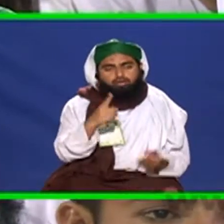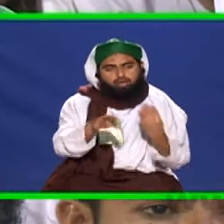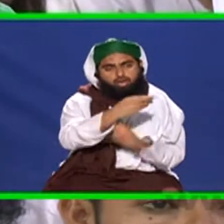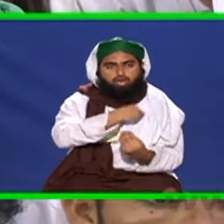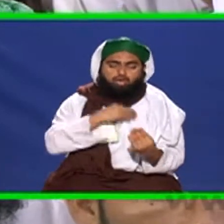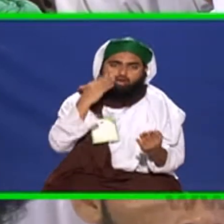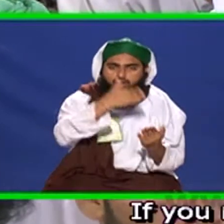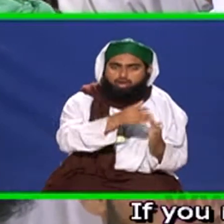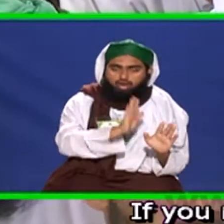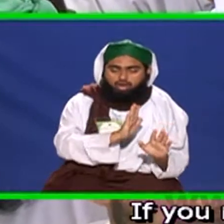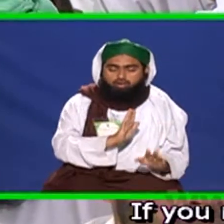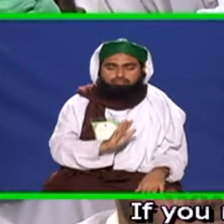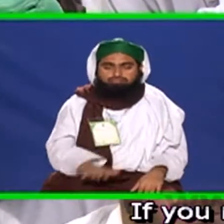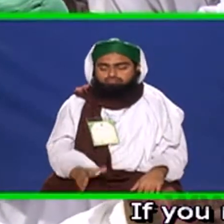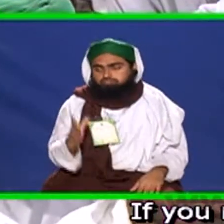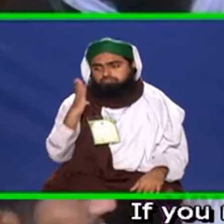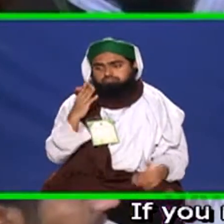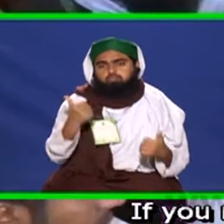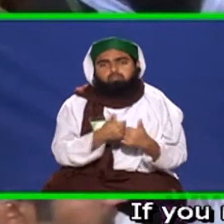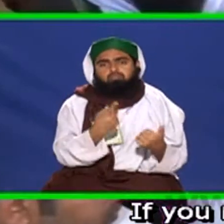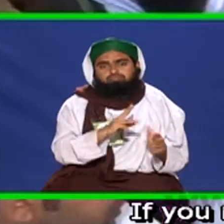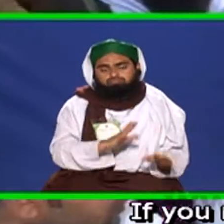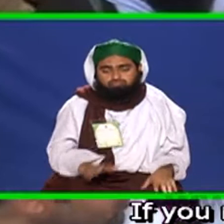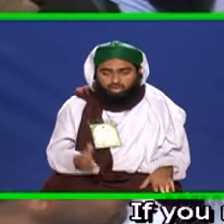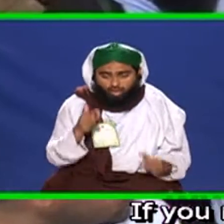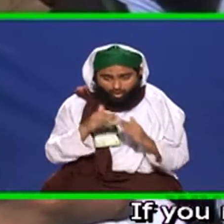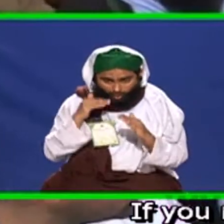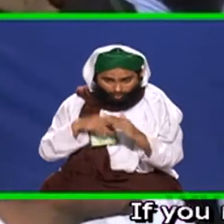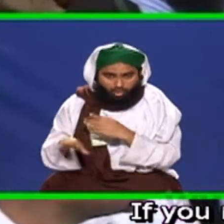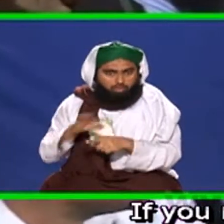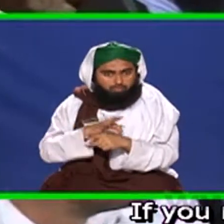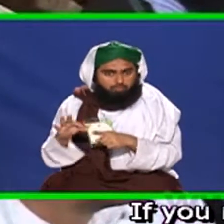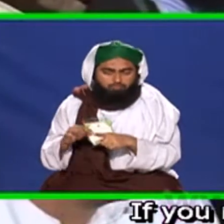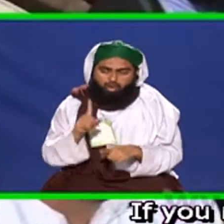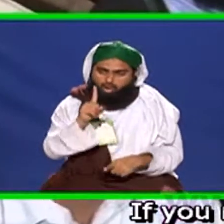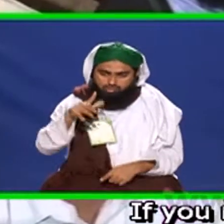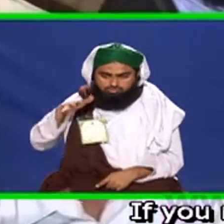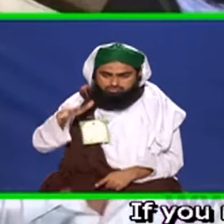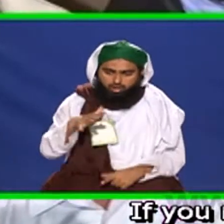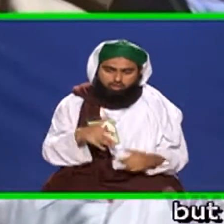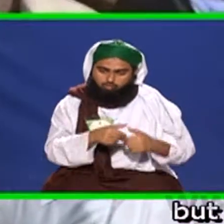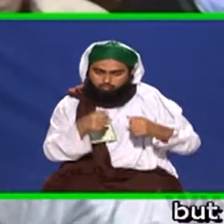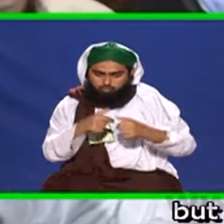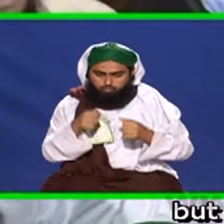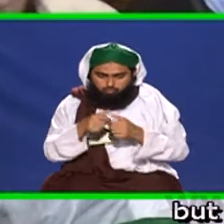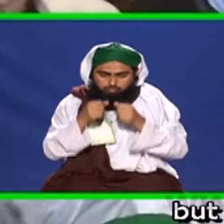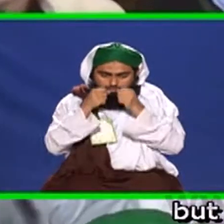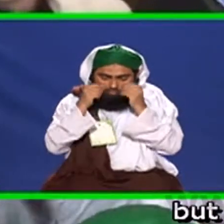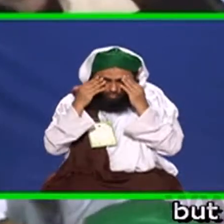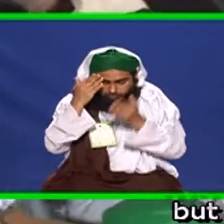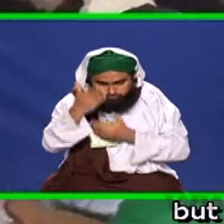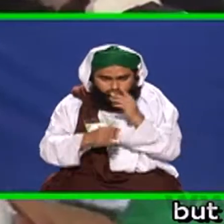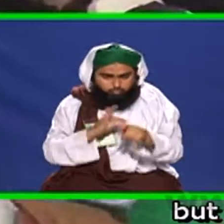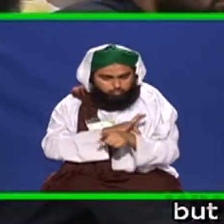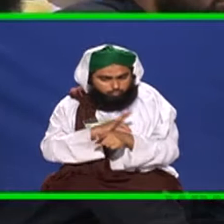حساب. یہاں آپ 1 لاکھ بار درود شریف پڑھو، پوری رات نکل جائے درود شریف 1 لاکھ آپ نہیں